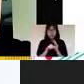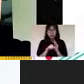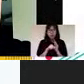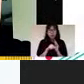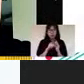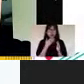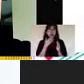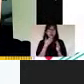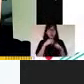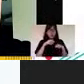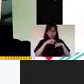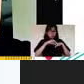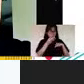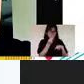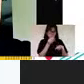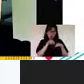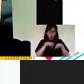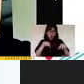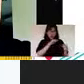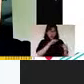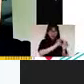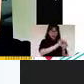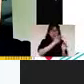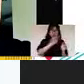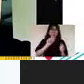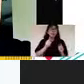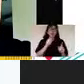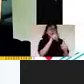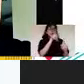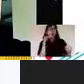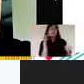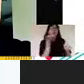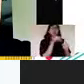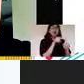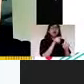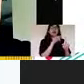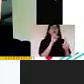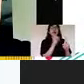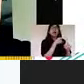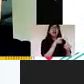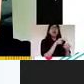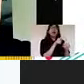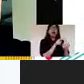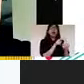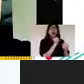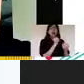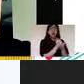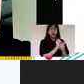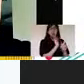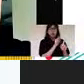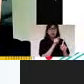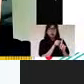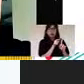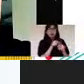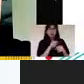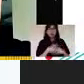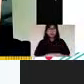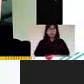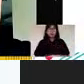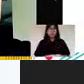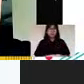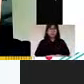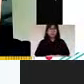apa salah sasaran terjadi? Karena memang Indonesia masih memiliki persoalan besar dalam hal